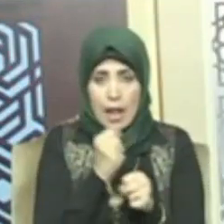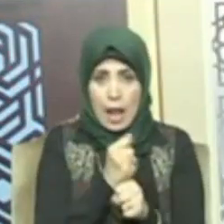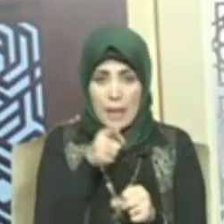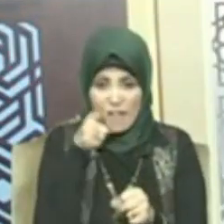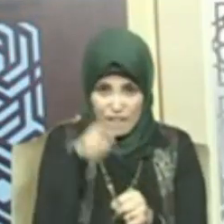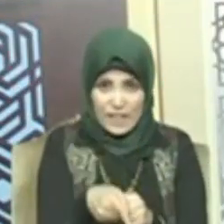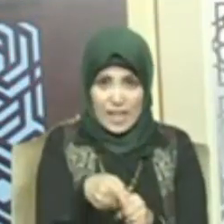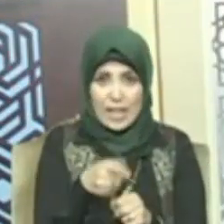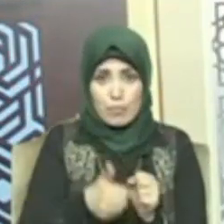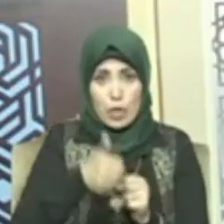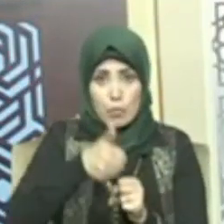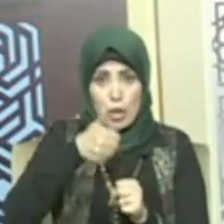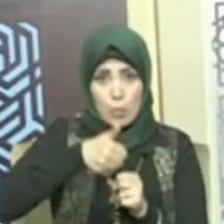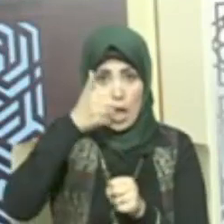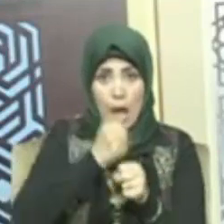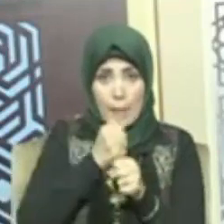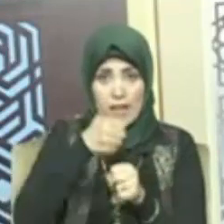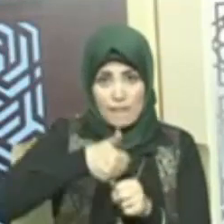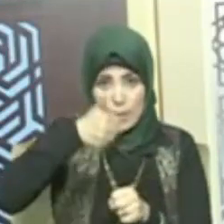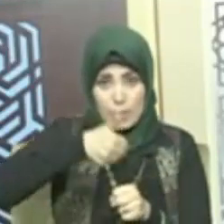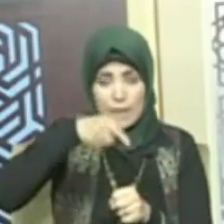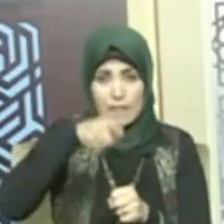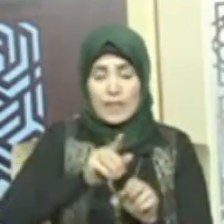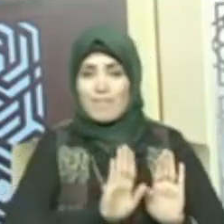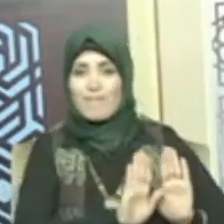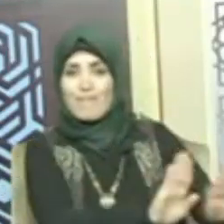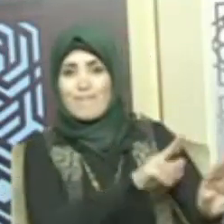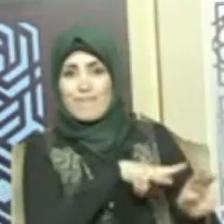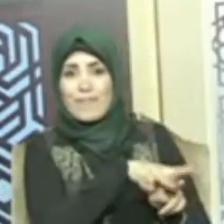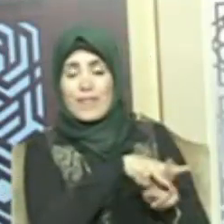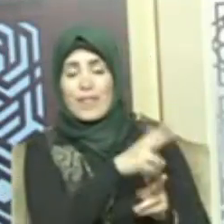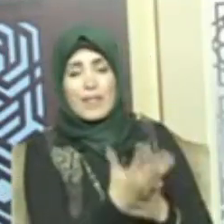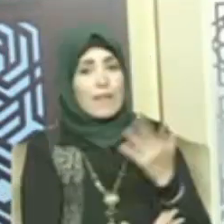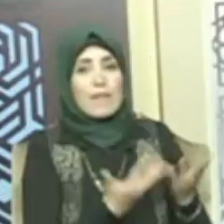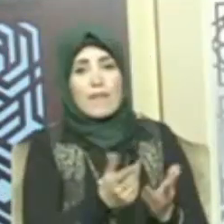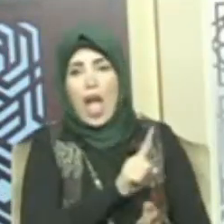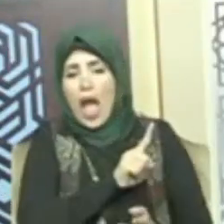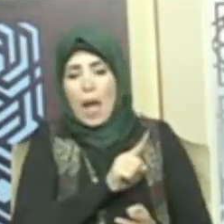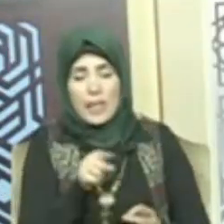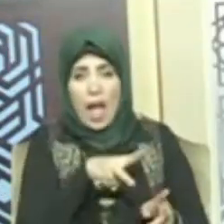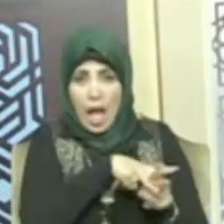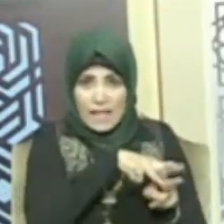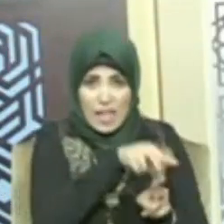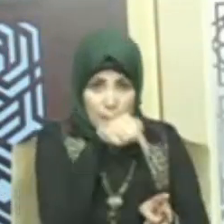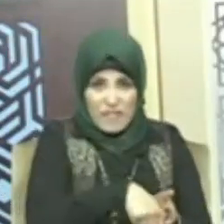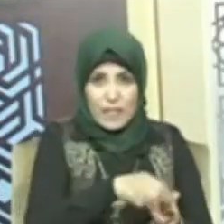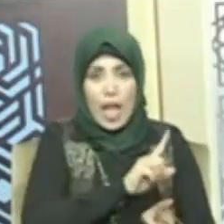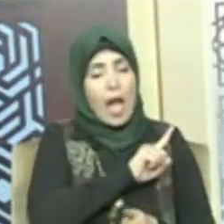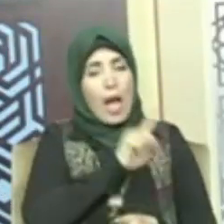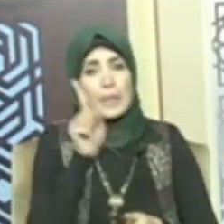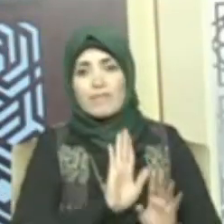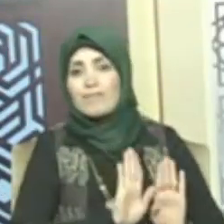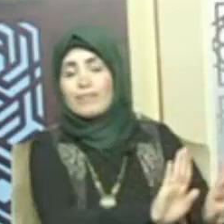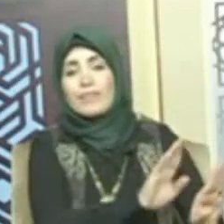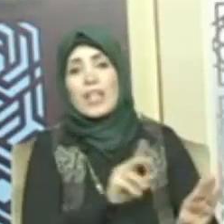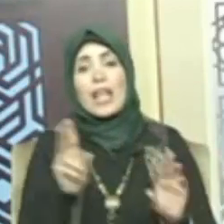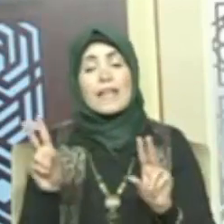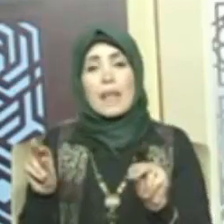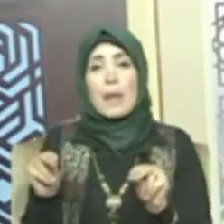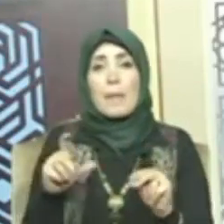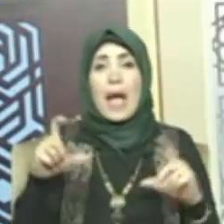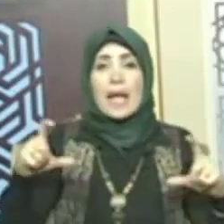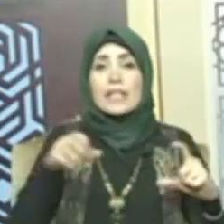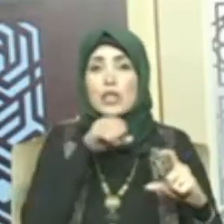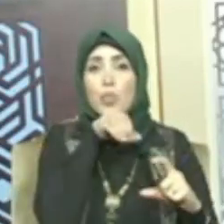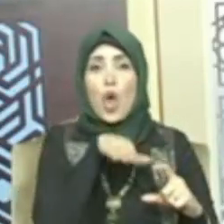العتقاء وحرم الله جسده على النار، منها حديث نبينا صلى